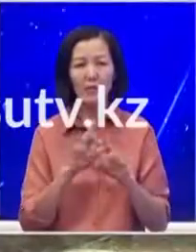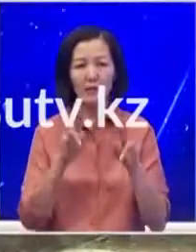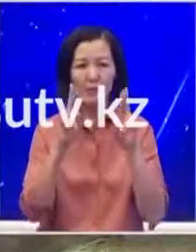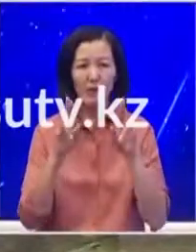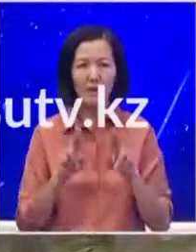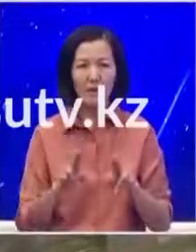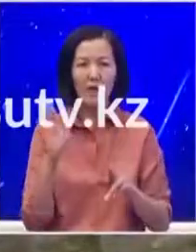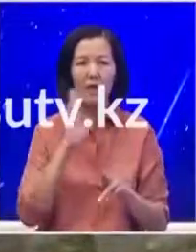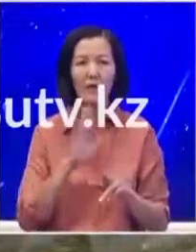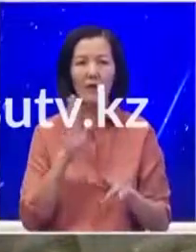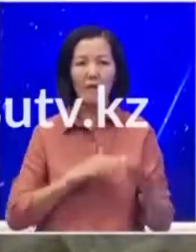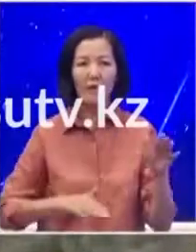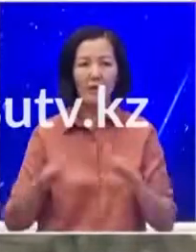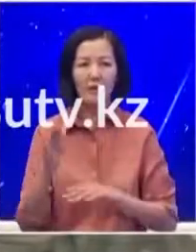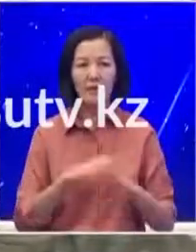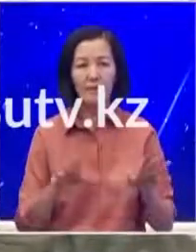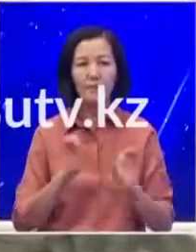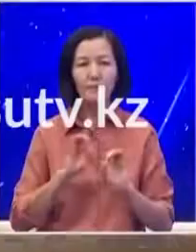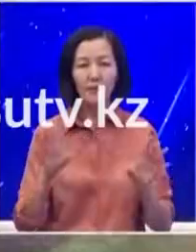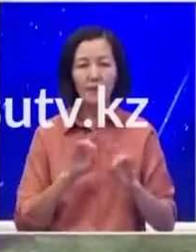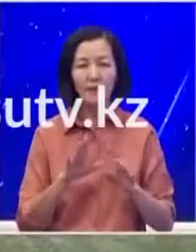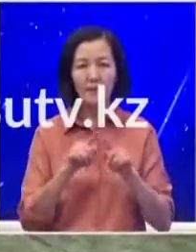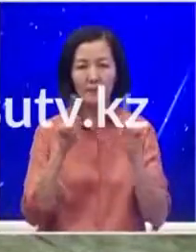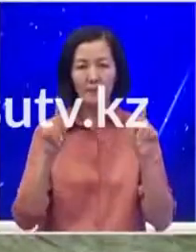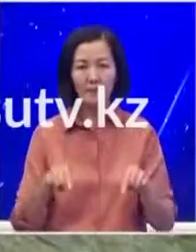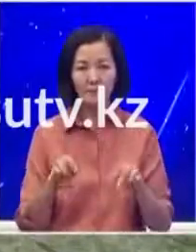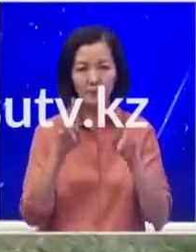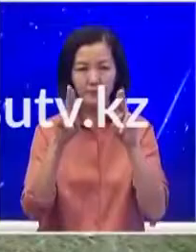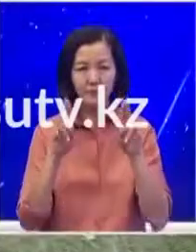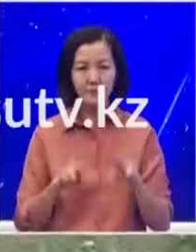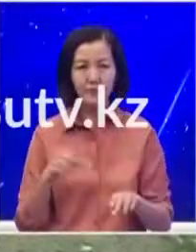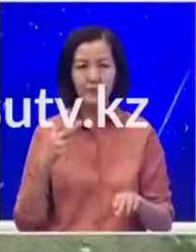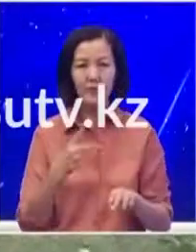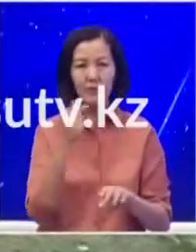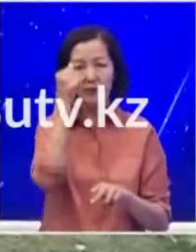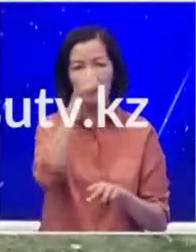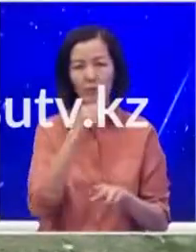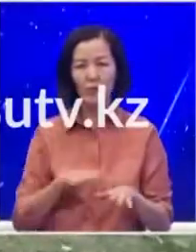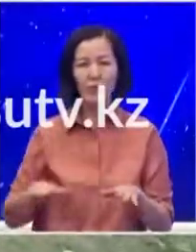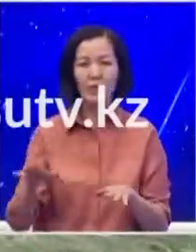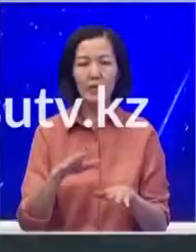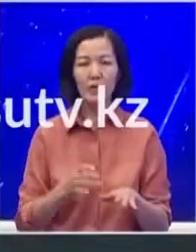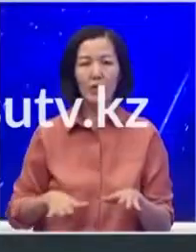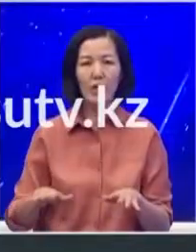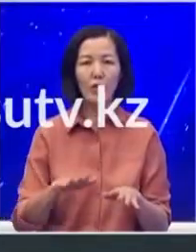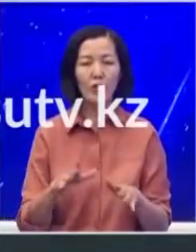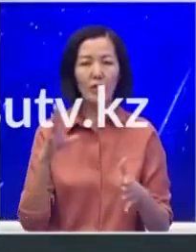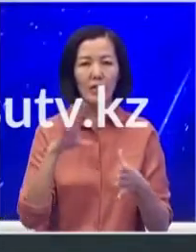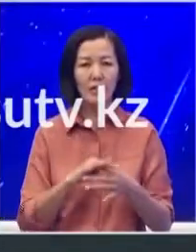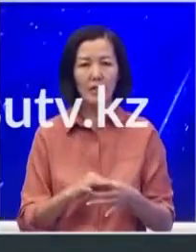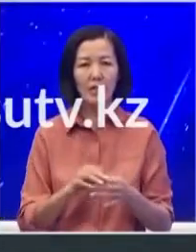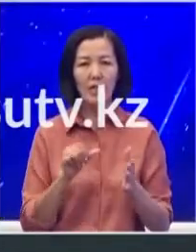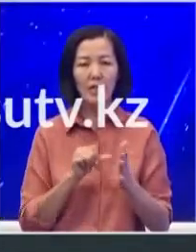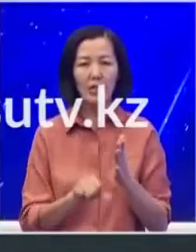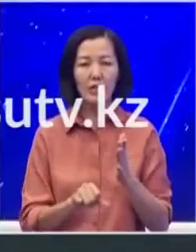нахождения на воде. Для этого спасатели раздали брошюры с инструкциями. Отметим, в 2021 году на территории района зарегистрировано более